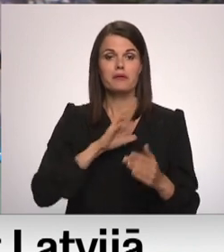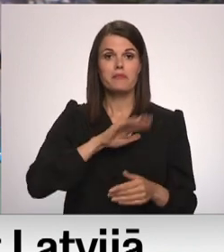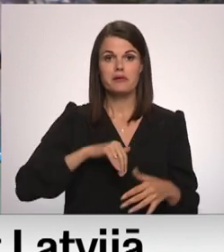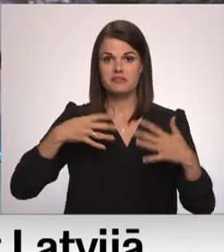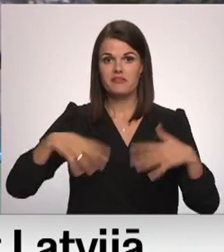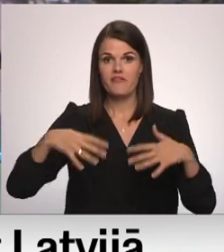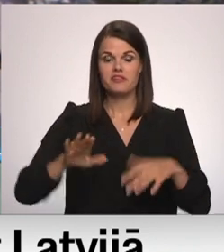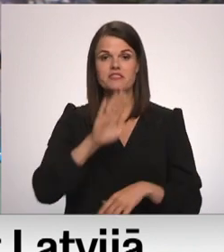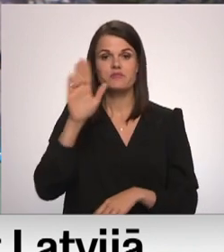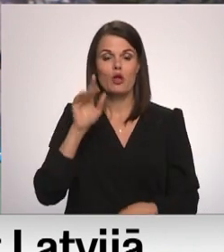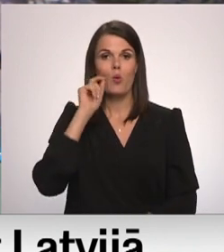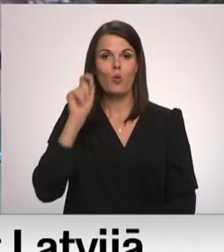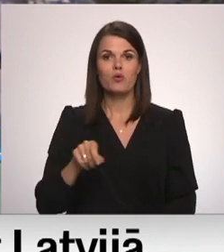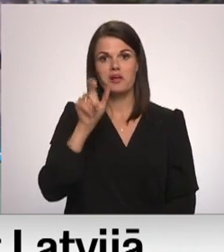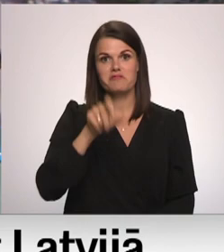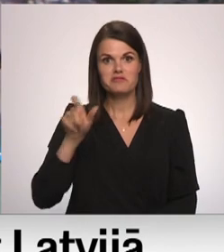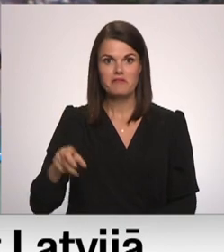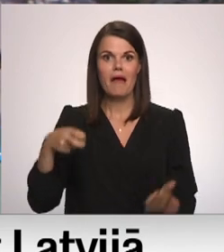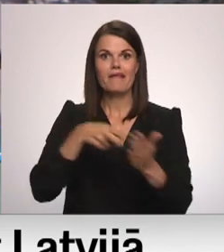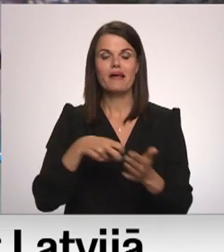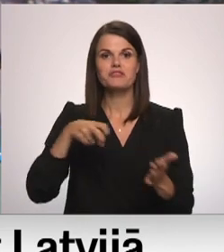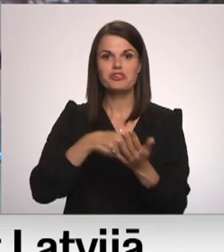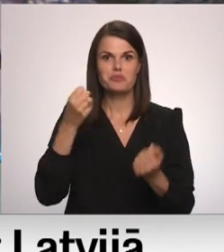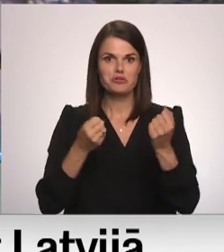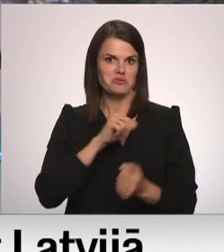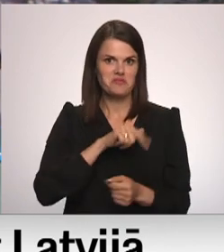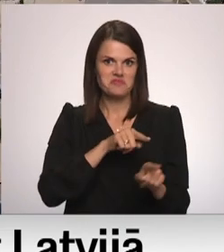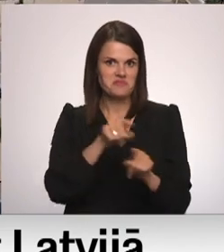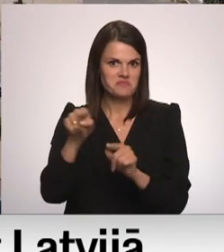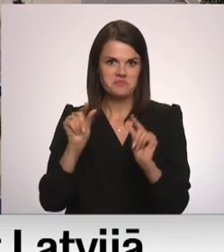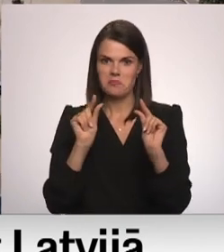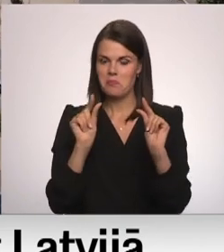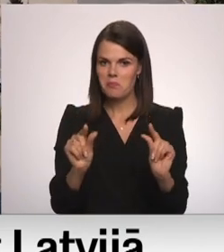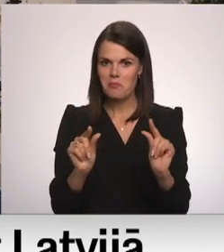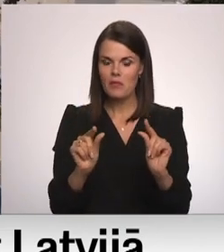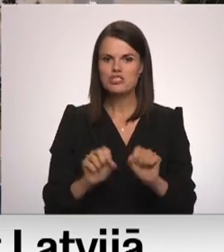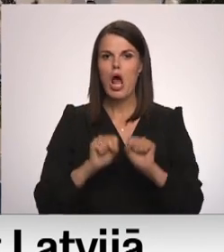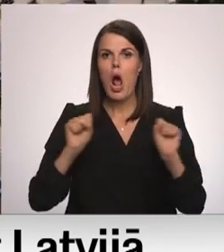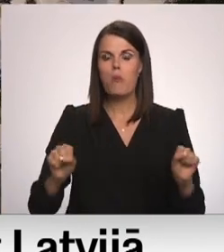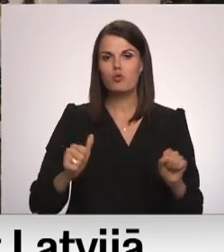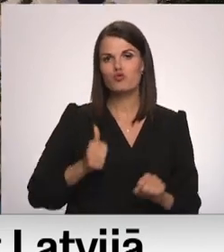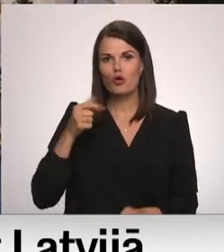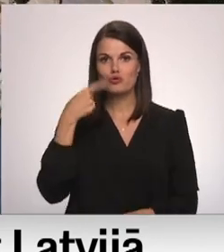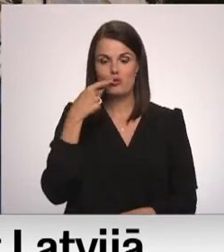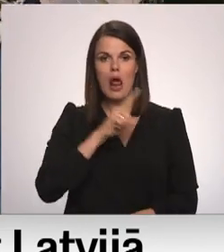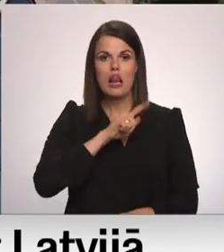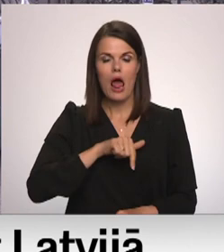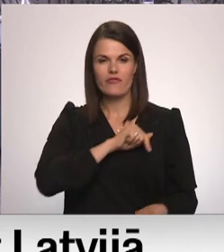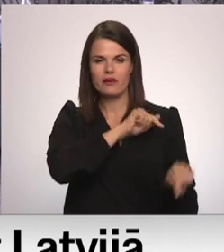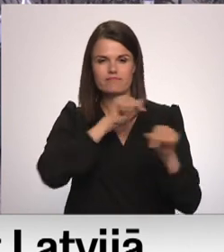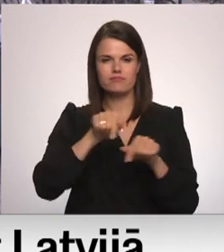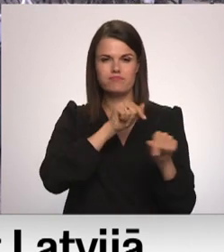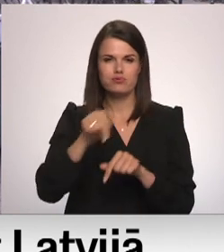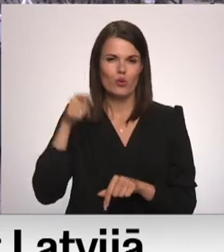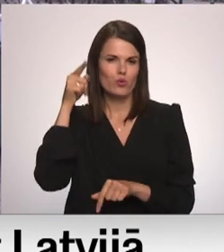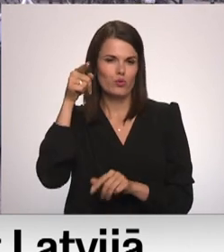90 dienām Ukrainas iedzīvotāji kūtri reģistrē savus auto. Apdrošinātāji lēš, ka Latvijā iebraukuši vairāki